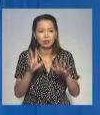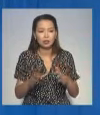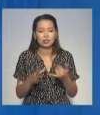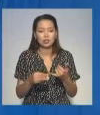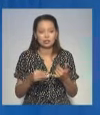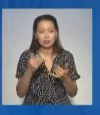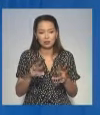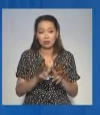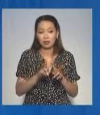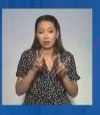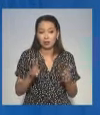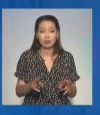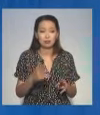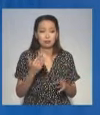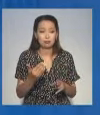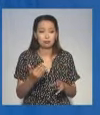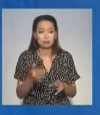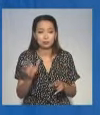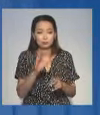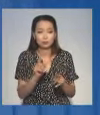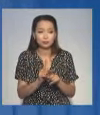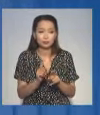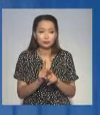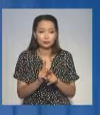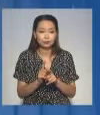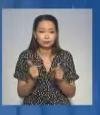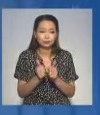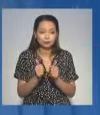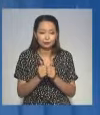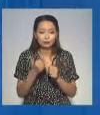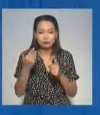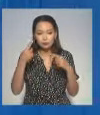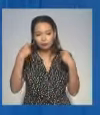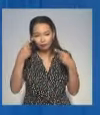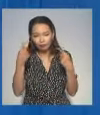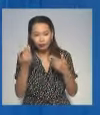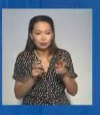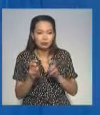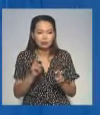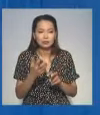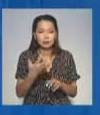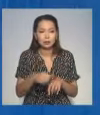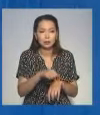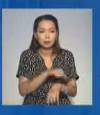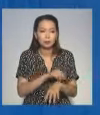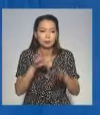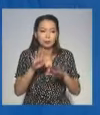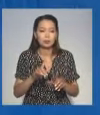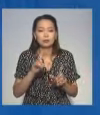қойы қой кезектен келдік. Әдетті бізде 500 метрдің көші толараға келіпті. Ауылымызға кіруге жақын